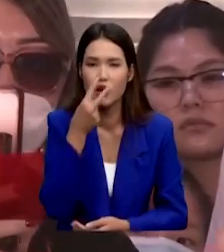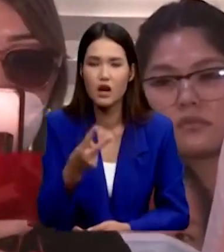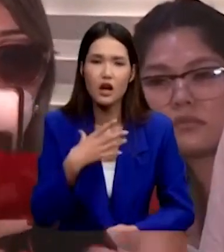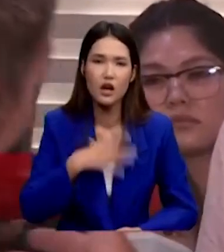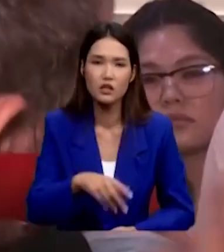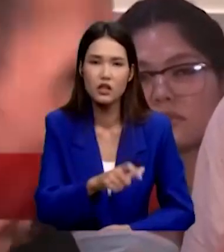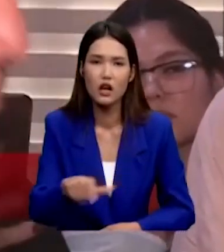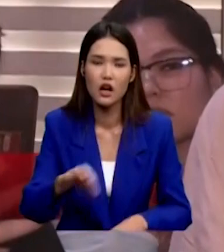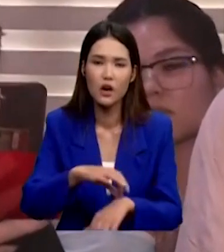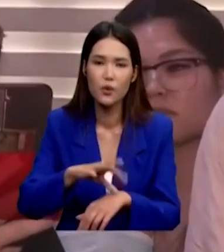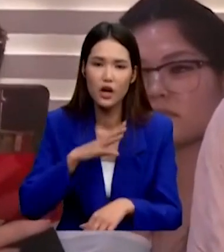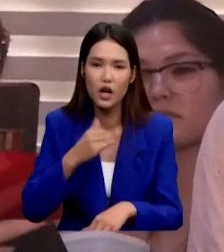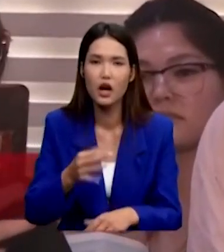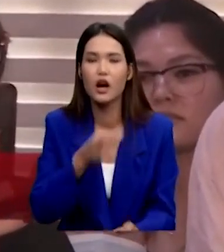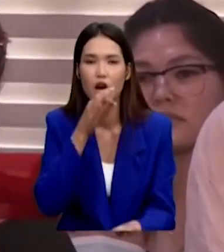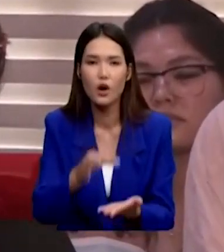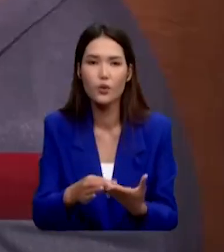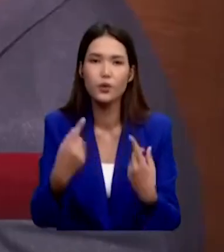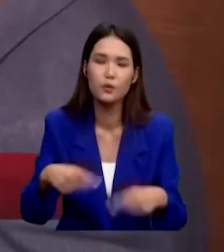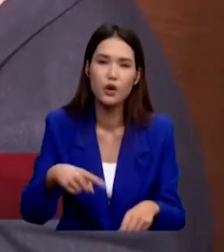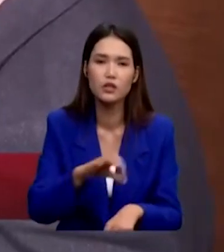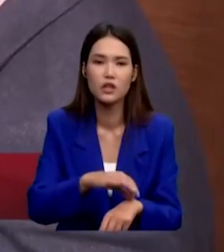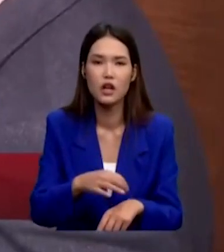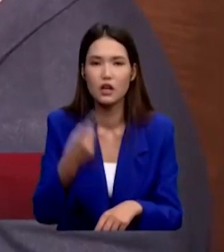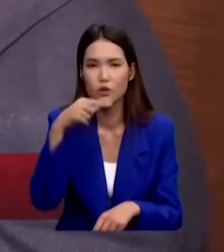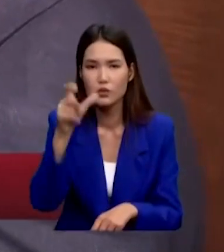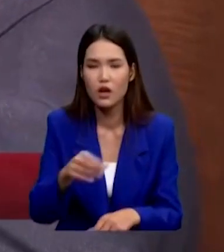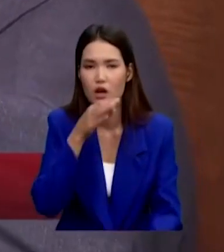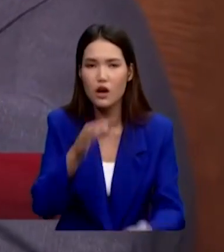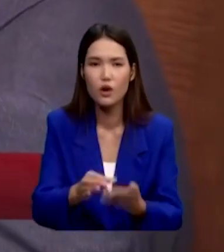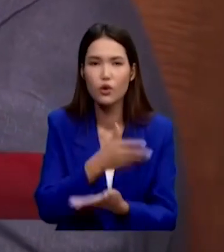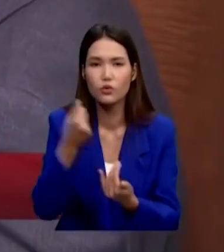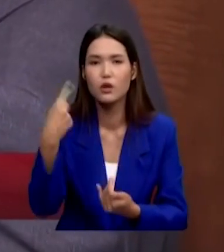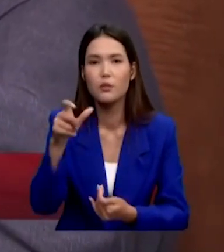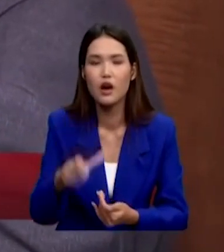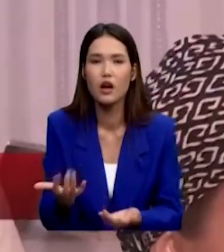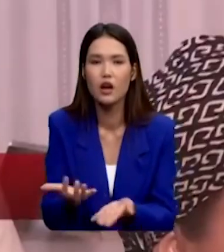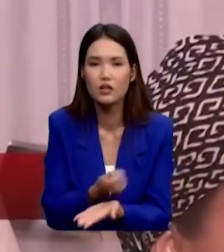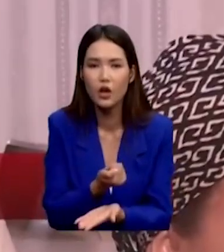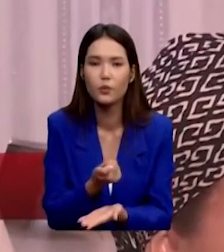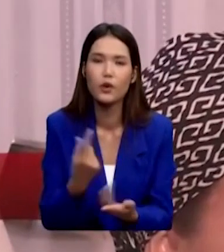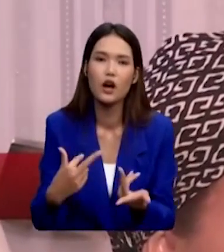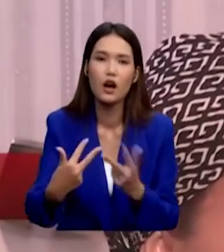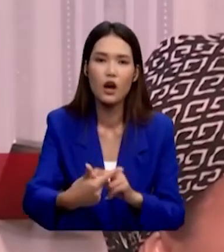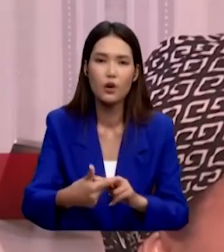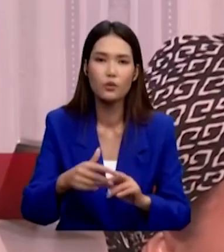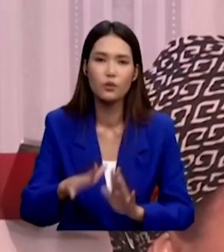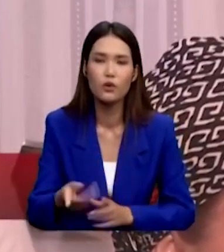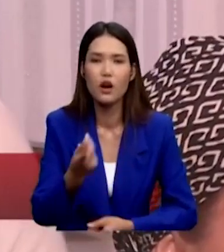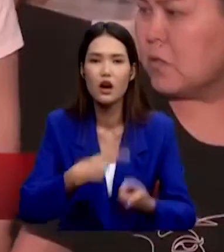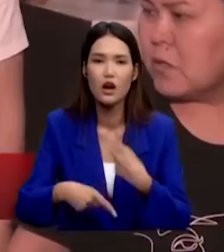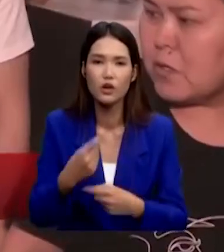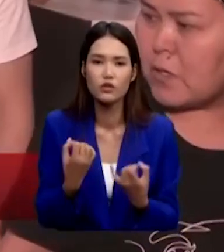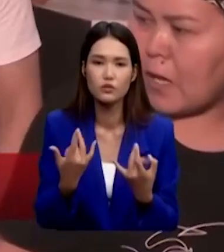Ал оның орнын басатын дәрігер жоқ. Осыған ашуланған азаматтар басқарма басшысынан басқа дәрігер тауып беруді немесе Абылайды орнына қайтаруды талап